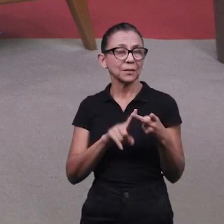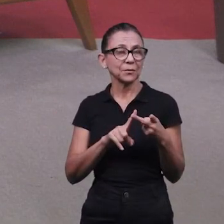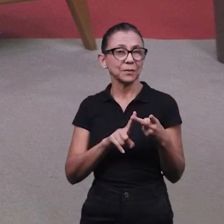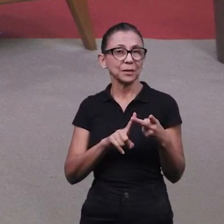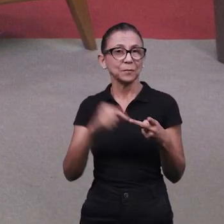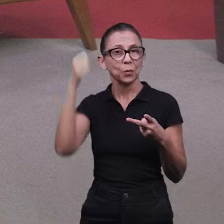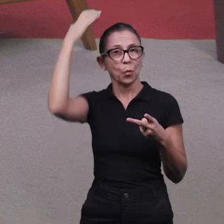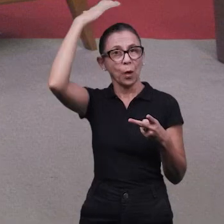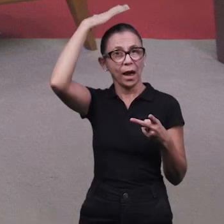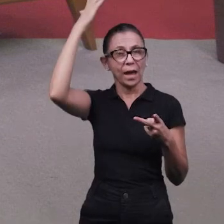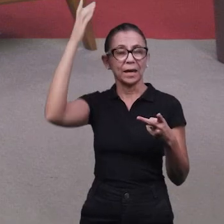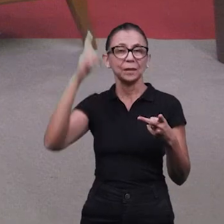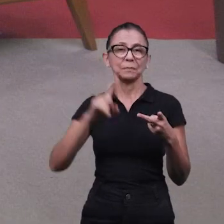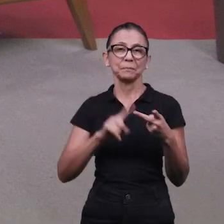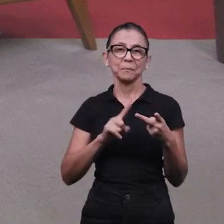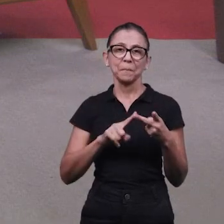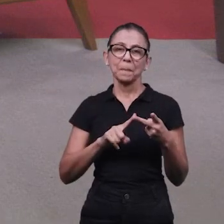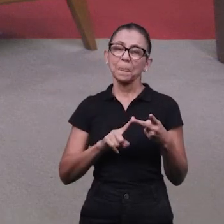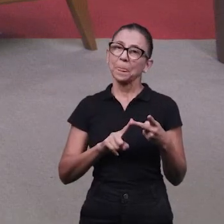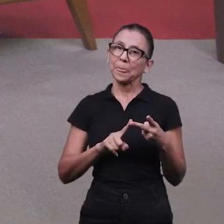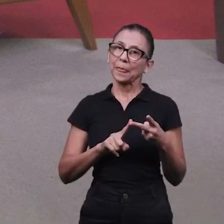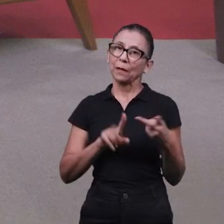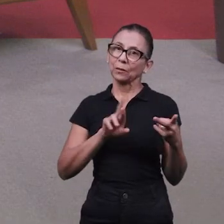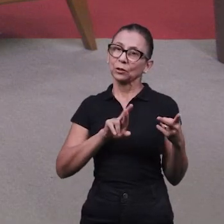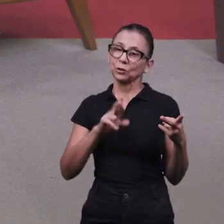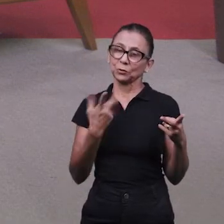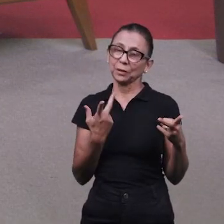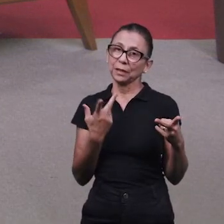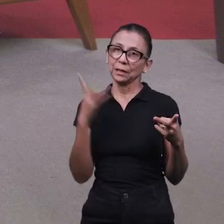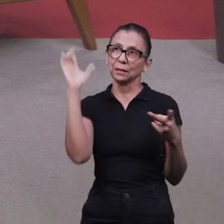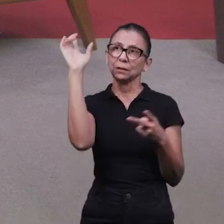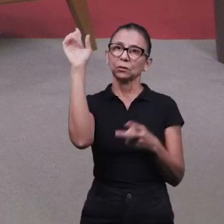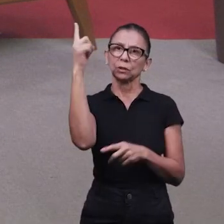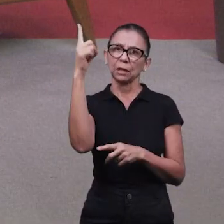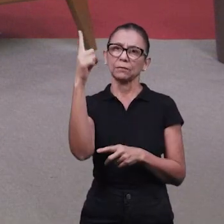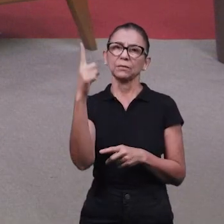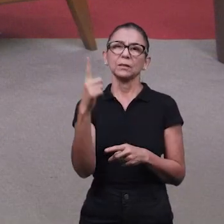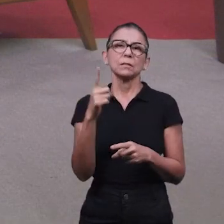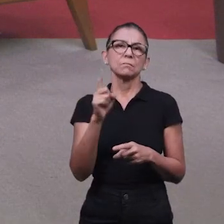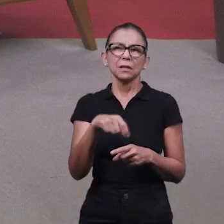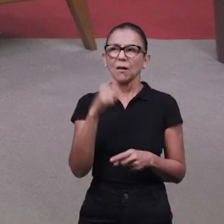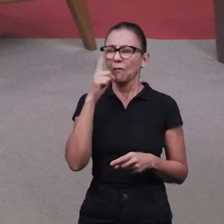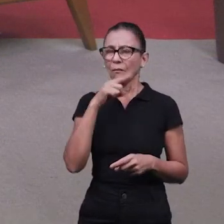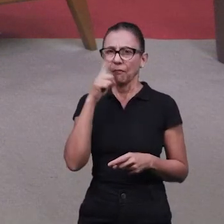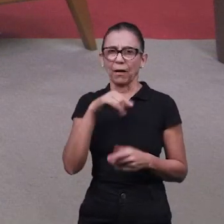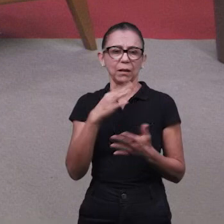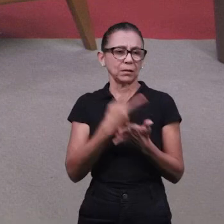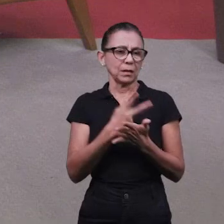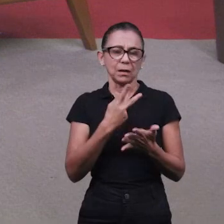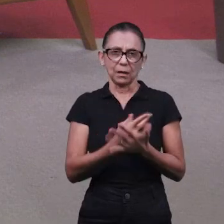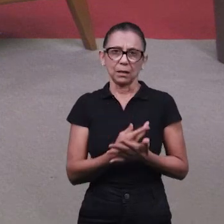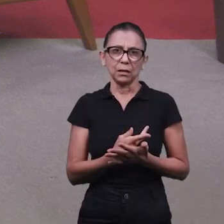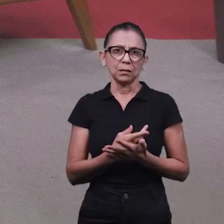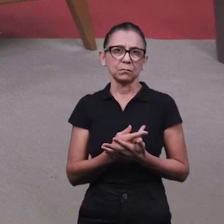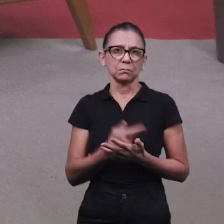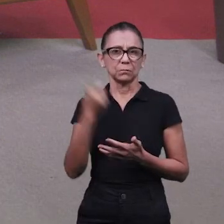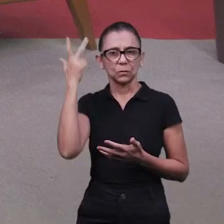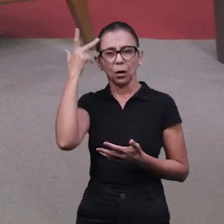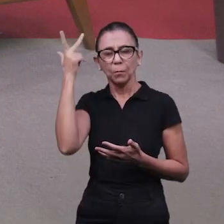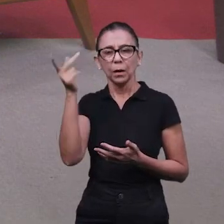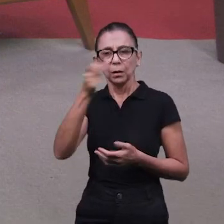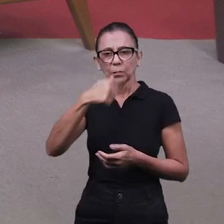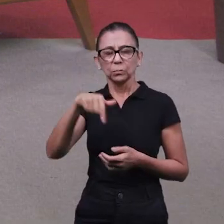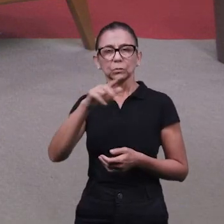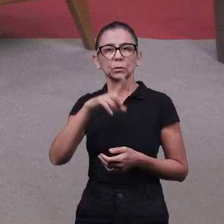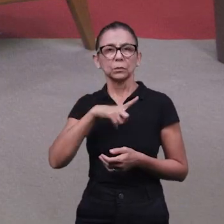David, le deuxième roi, a été l'inverse. Il a fait des erreurs, bien sûr, comme